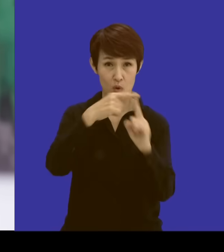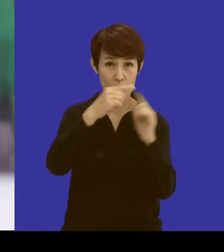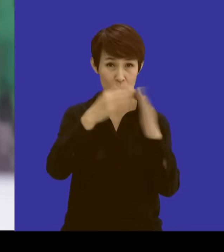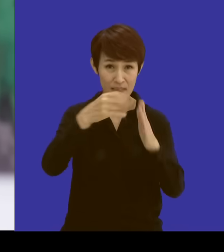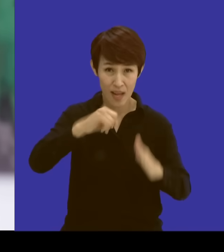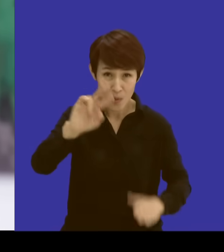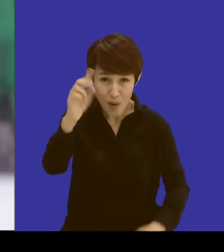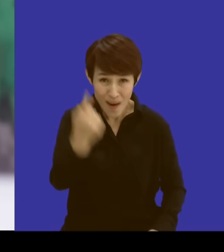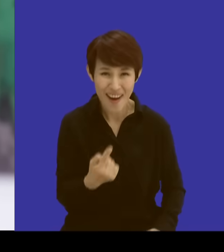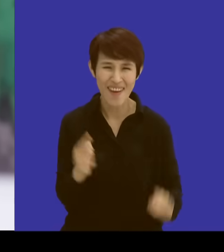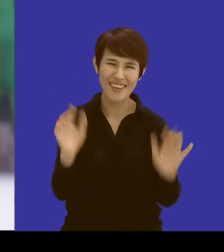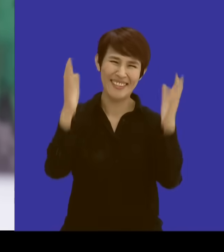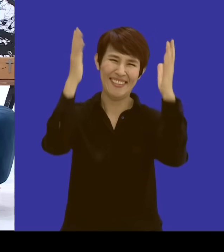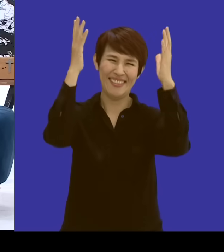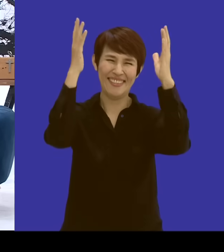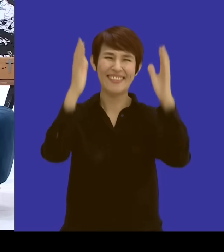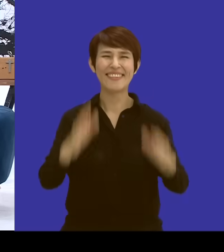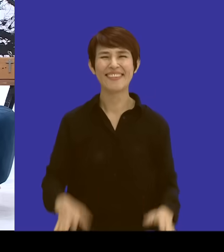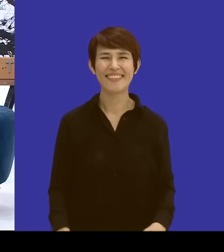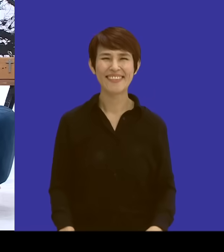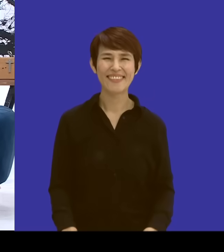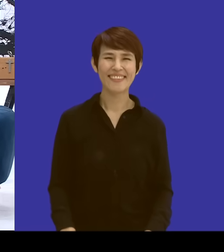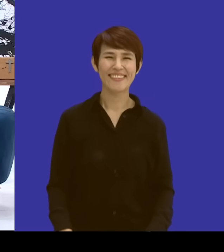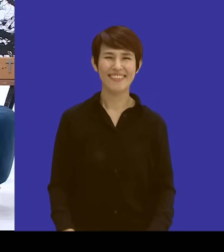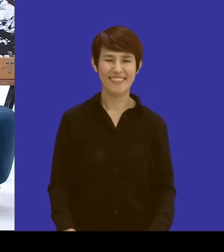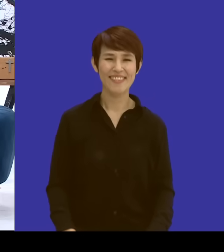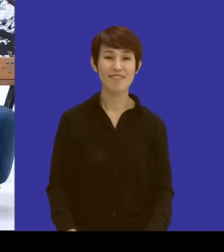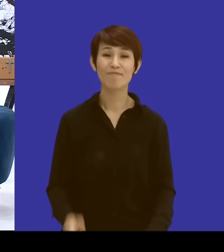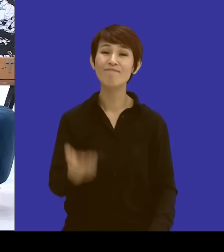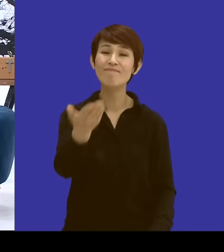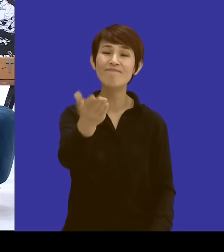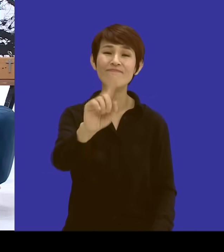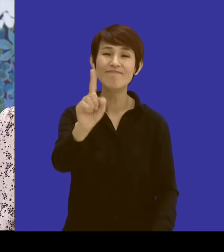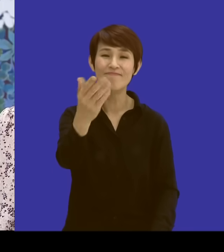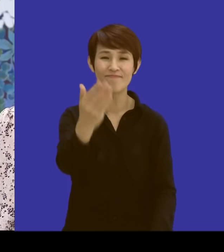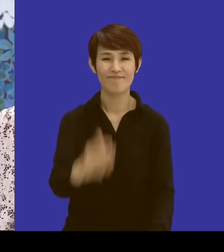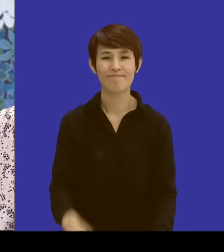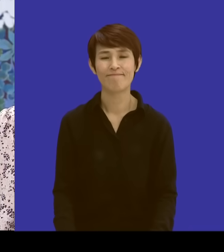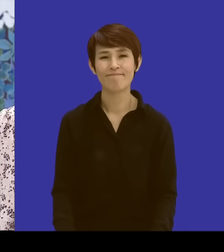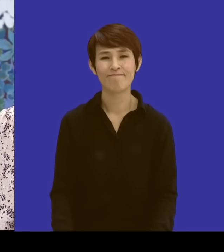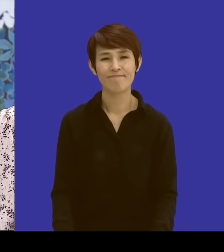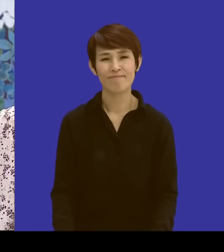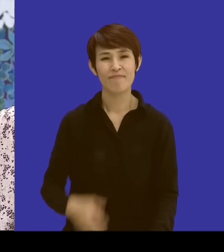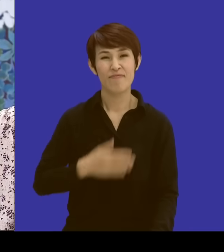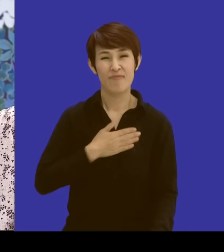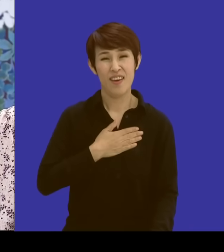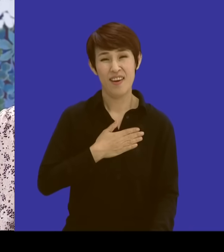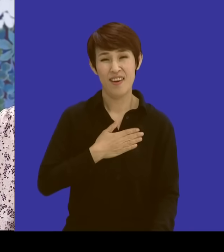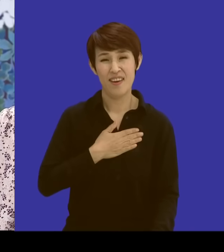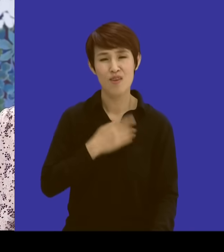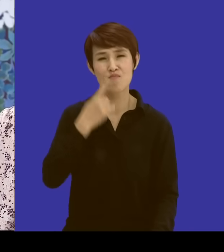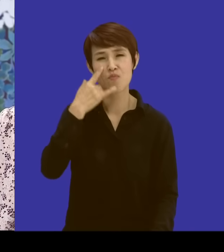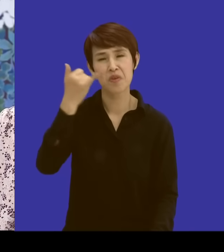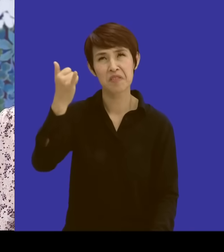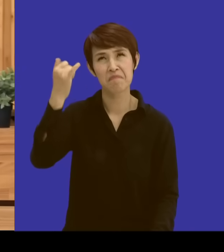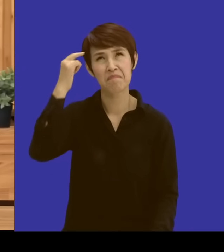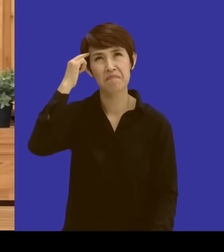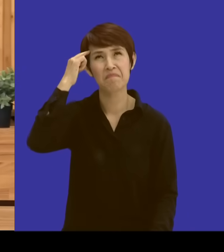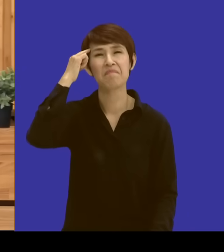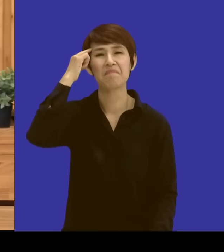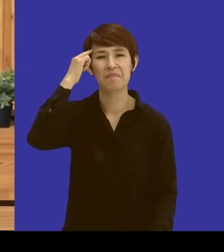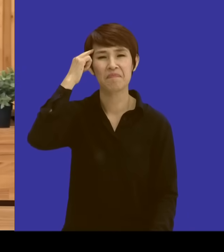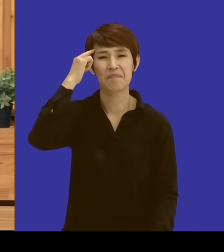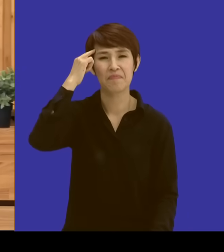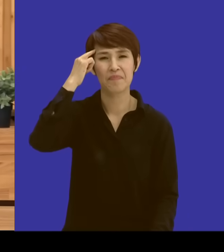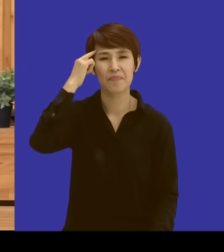딸로 돌아오신 것을 환영합니다. 네. 감사합니다. 오늘 범균 형제 어떻게 들으셨어요? 저는 저희 부모님 생각이 참 많이 났어요.